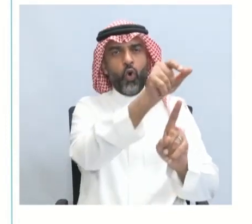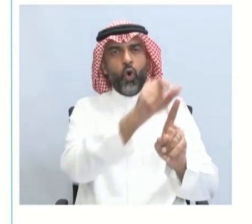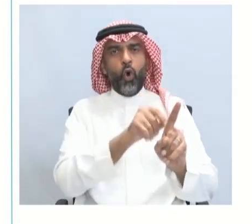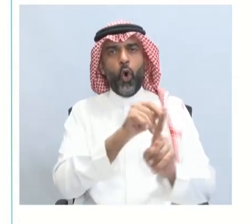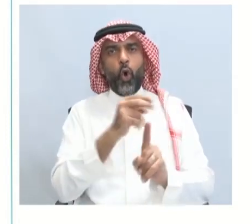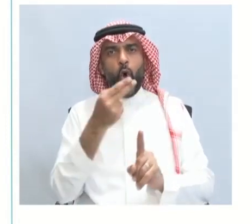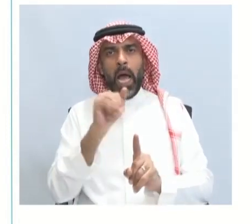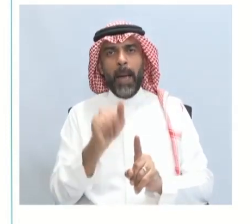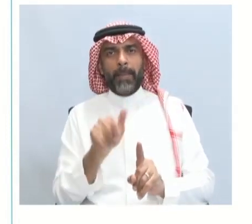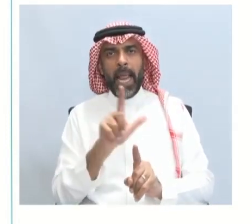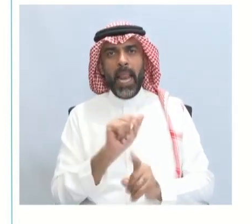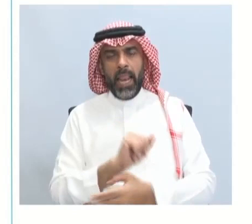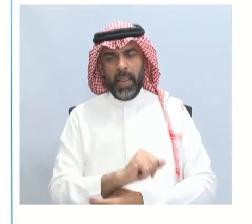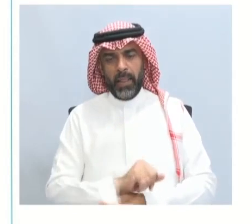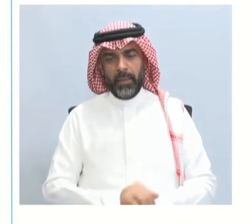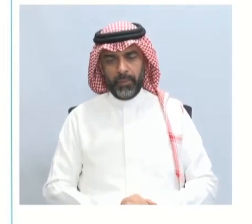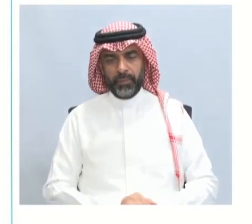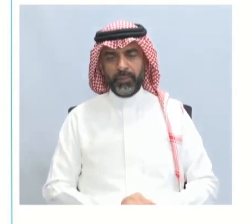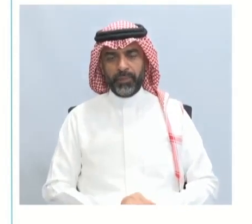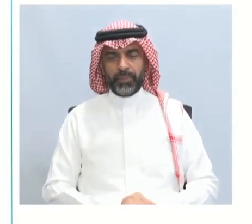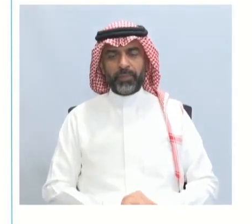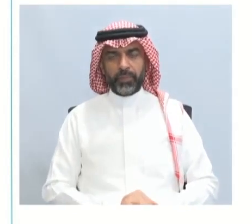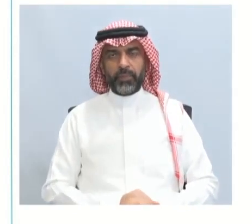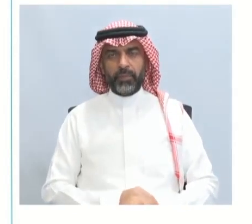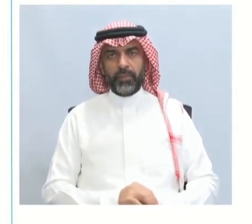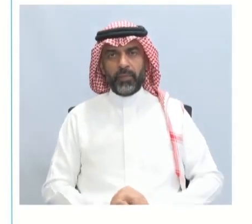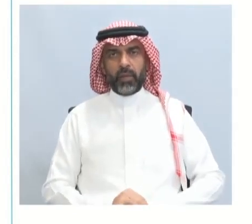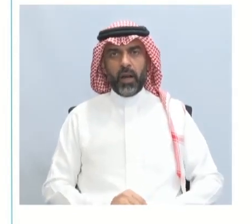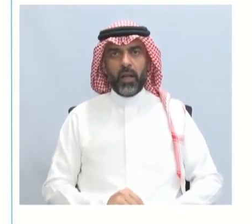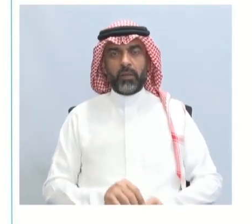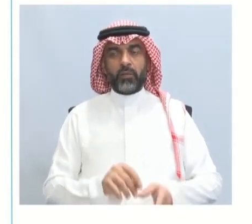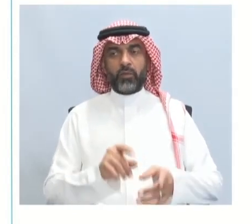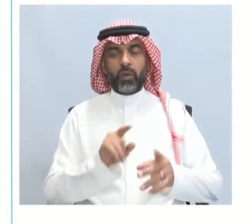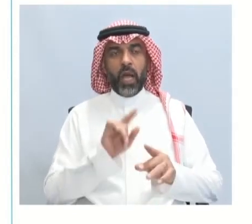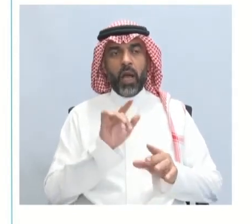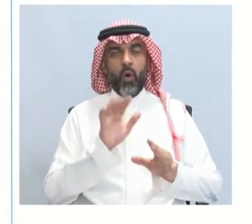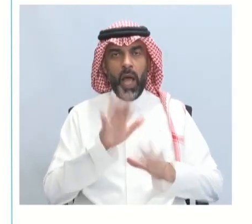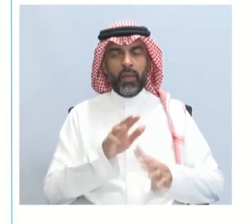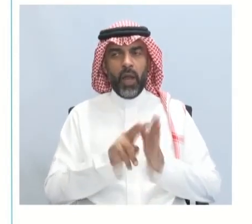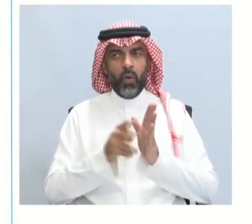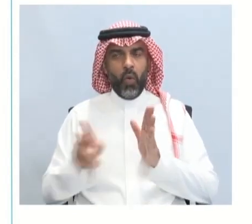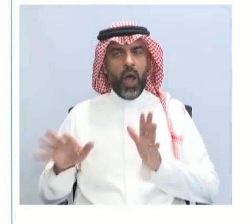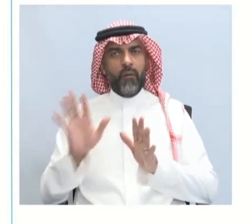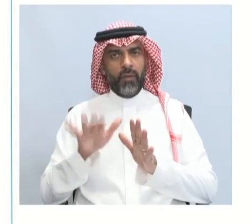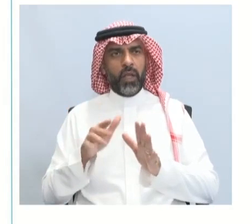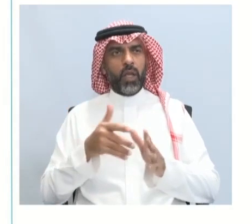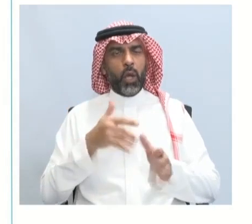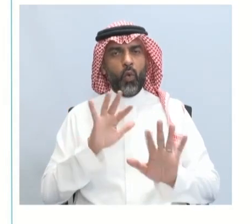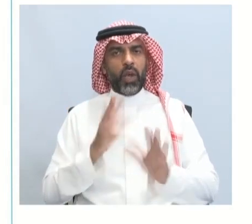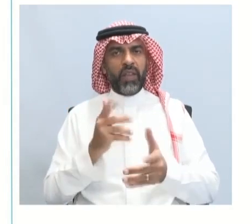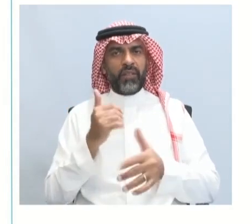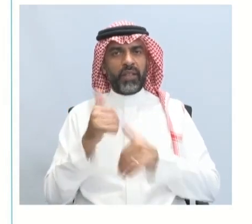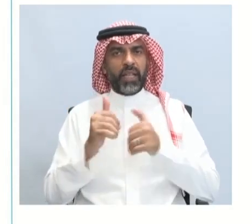بغيره من سواء زميل او مدير العميل دائ دائما على حق ودائما نحاول نكسبه لانه هو